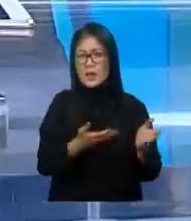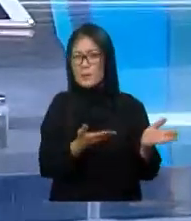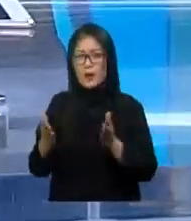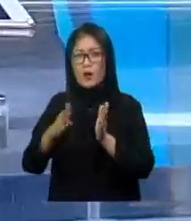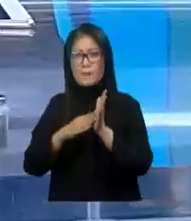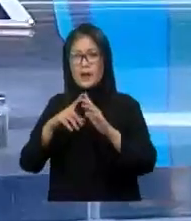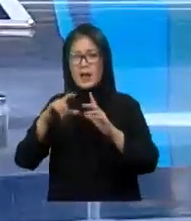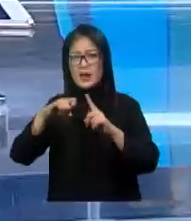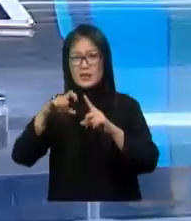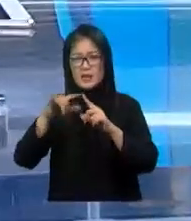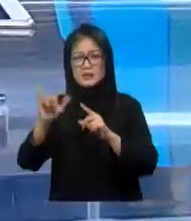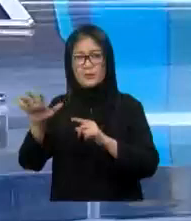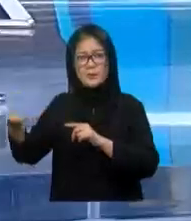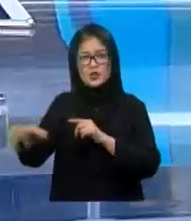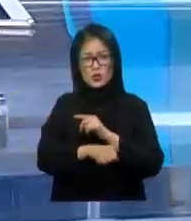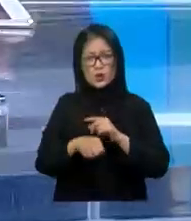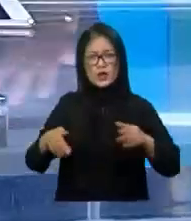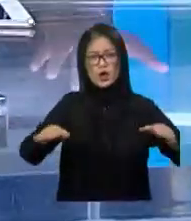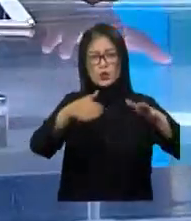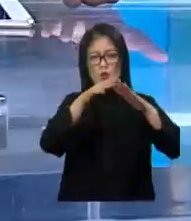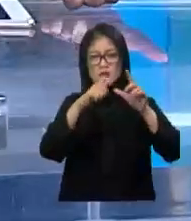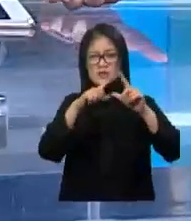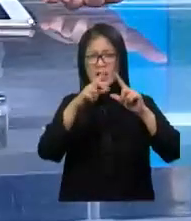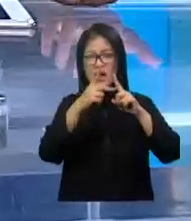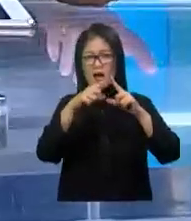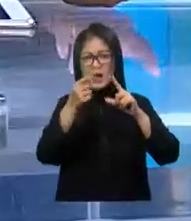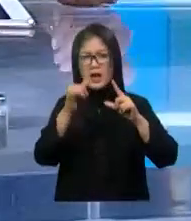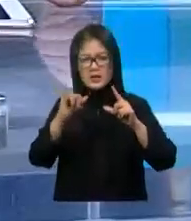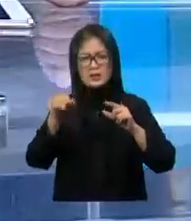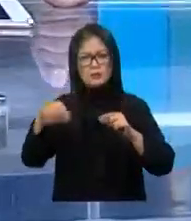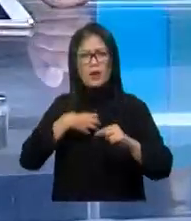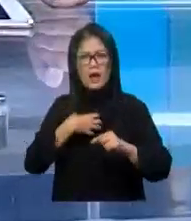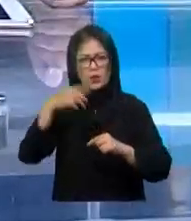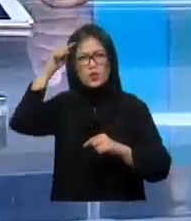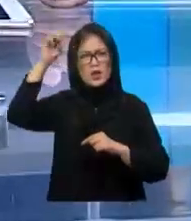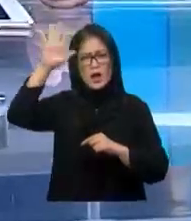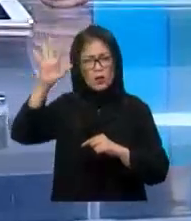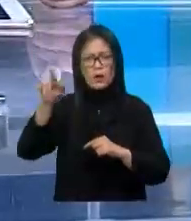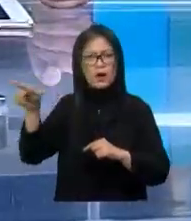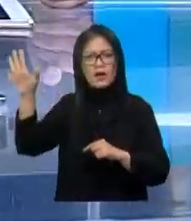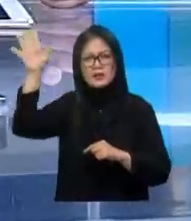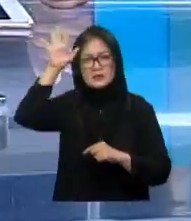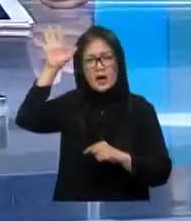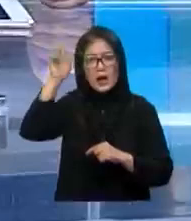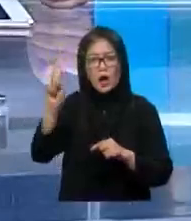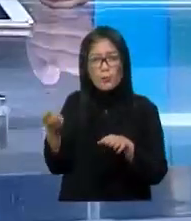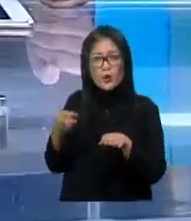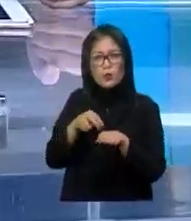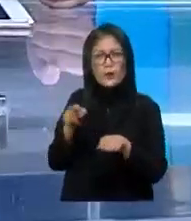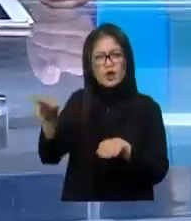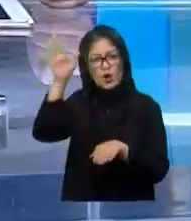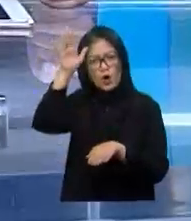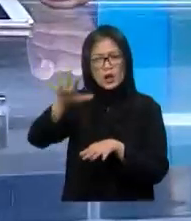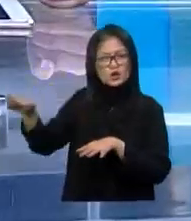dari Jalan Gunung Sari ke Stasiun Jakarta Kota mengaku trauma. Ia tak menyangka penumpang yang dibawanya merupakan